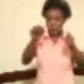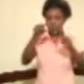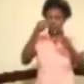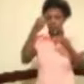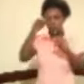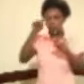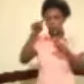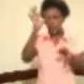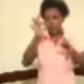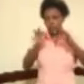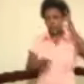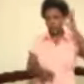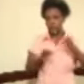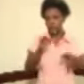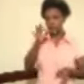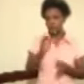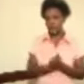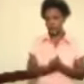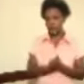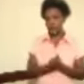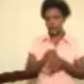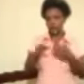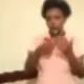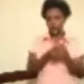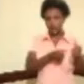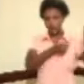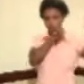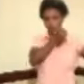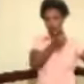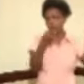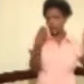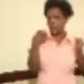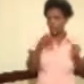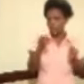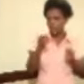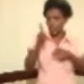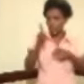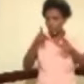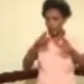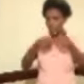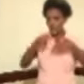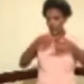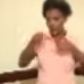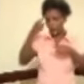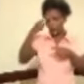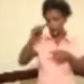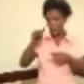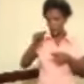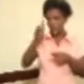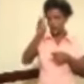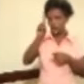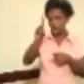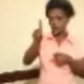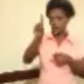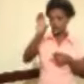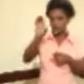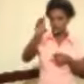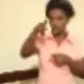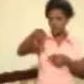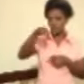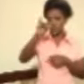Cour de cassation qui vous fait 5 juges, qui vous viennent faire que pouvoir exister, qui vous viennent créer CSPJ, hein, le Conseil